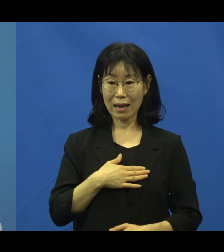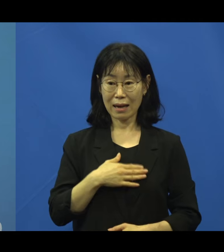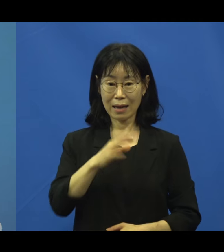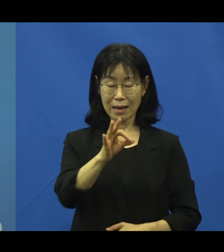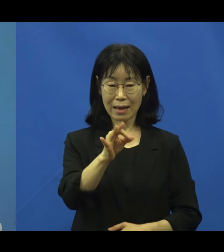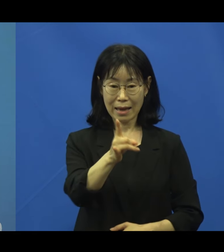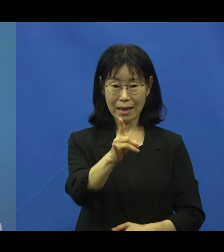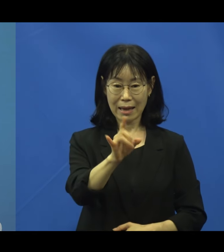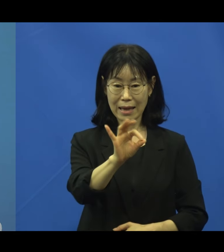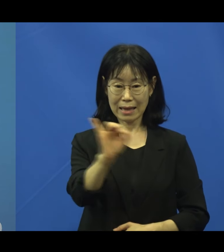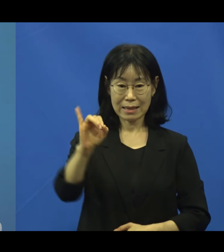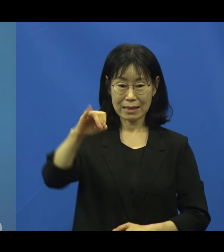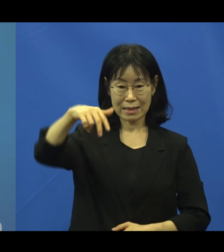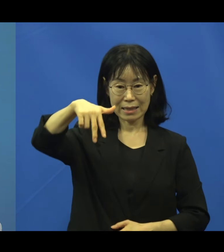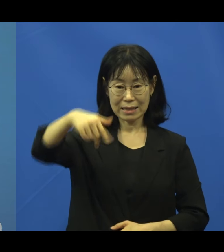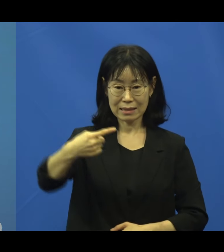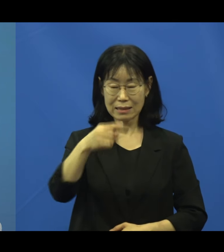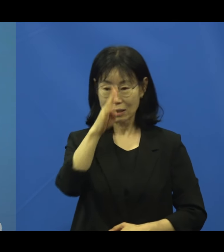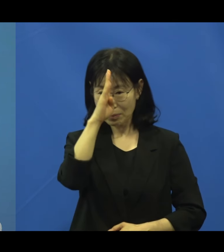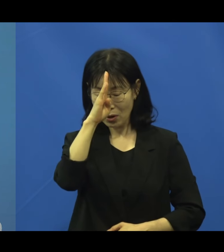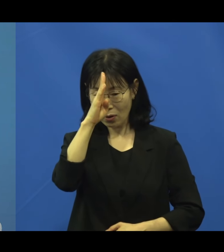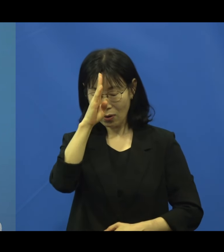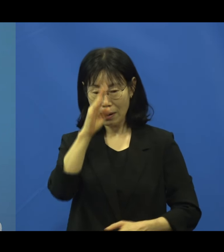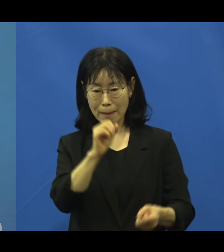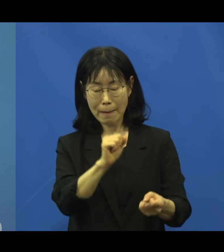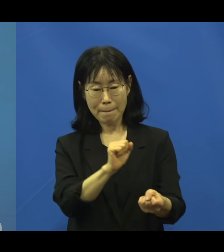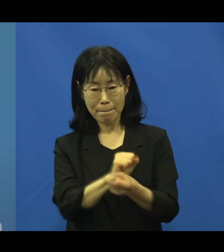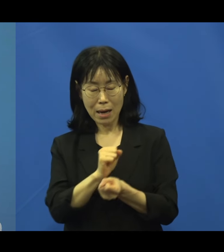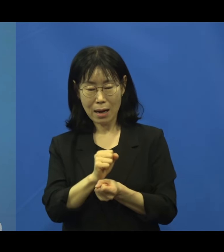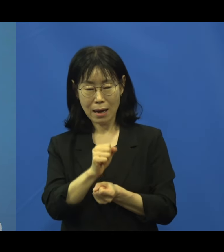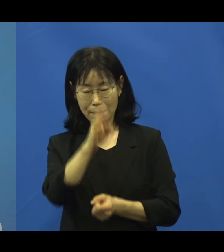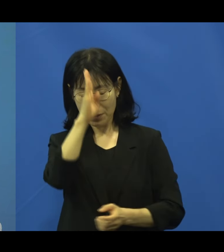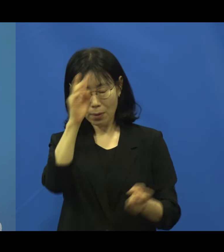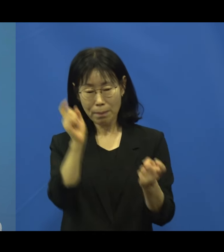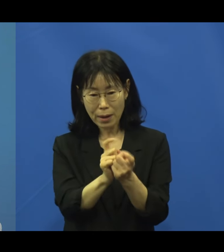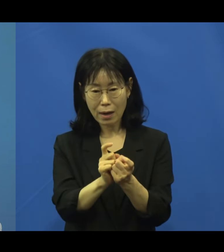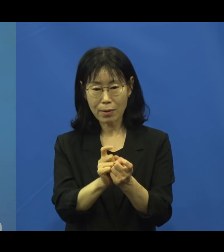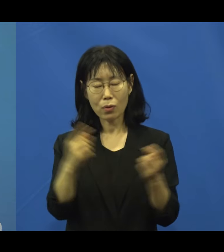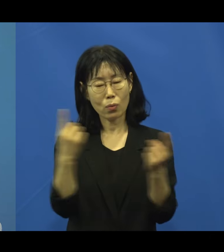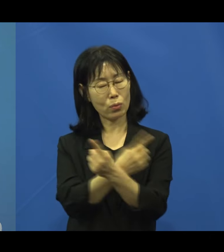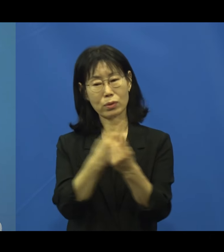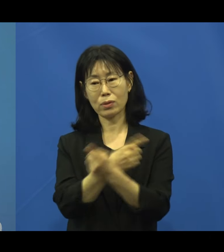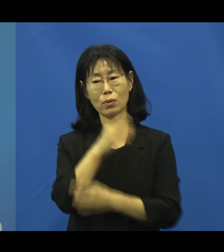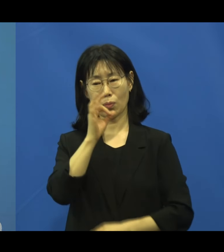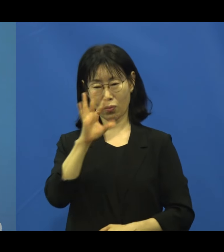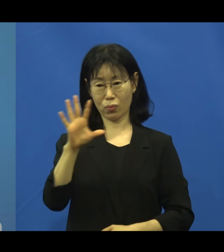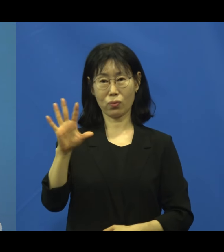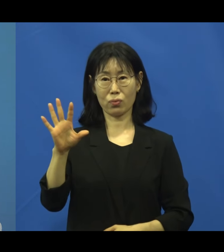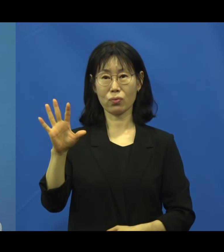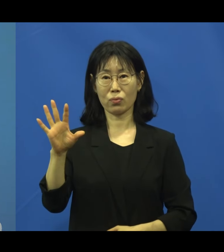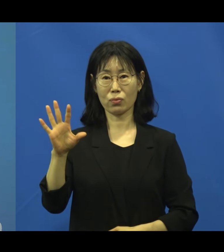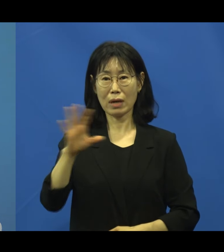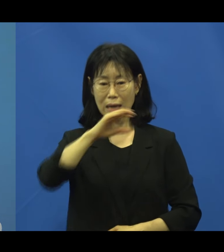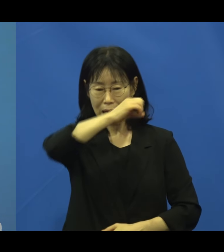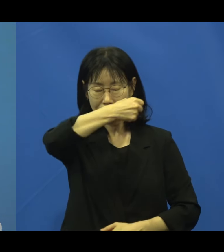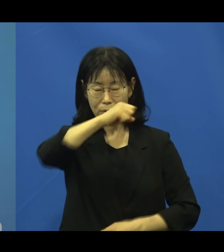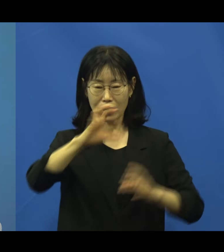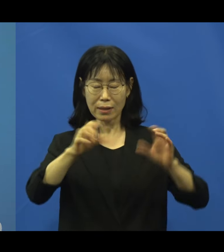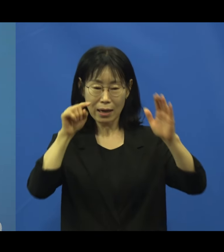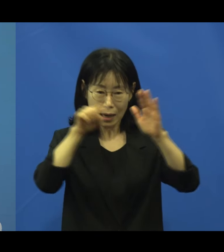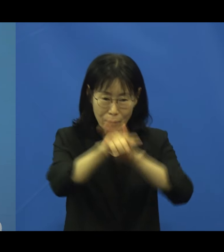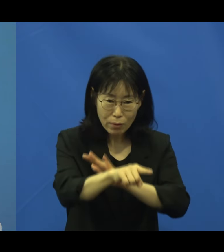치료 불가능한지. 지금 아프리카가 엄청나잖아요, 그죠? 빌 게이츠가 그 펀드를 해서 그거 낫게 하는데 많이 어마어마하게